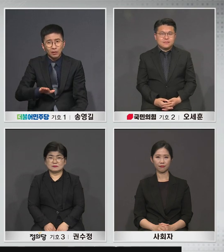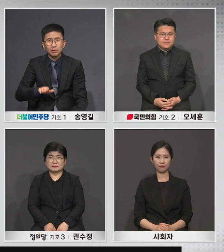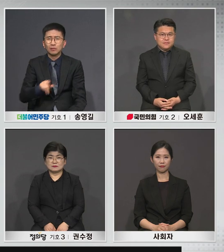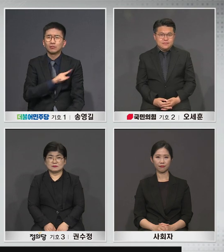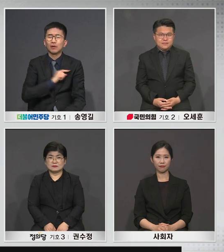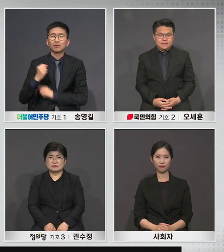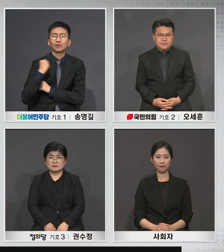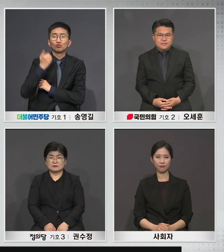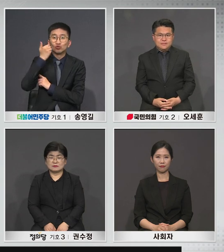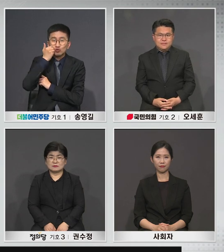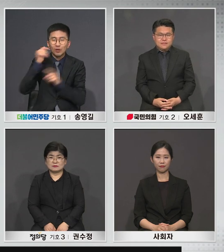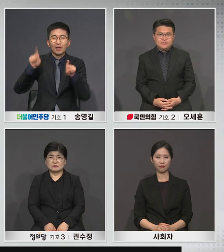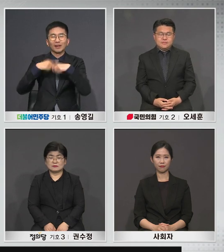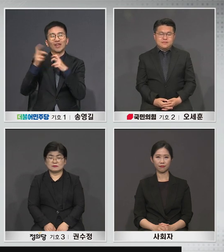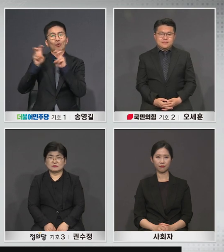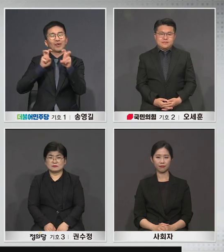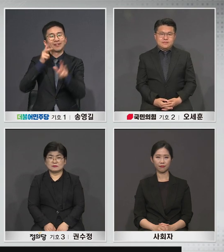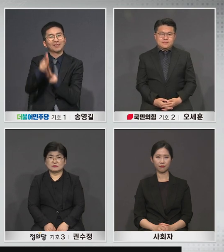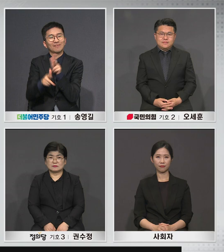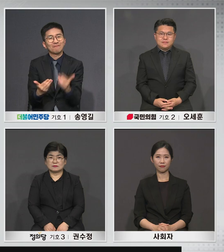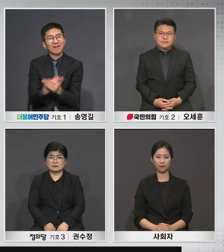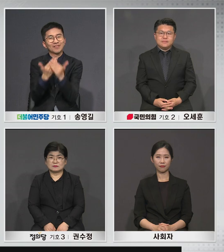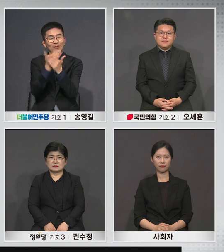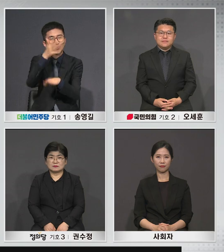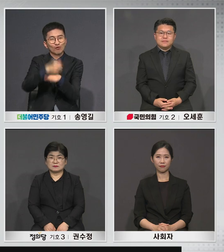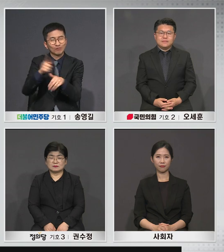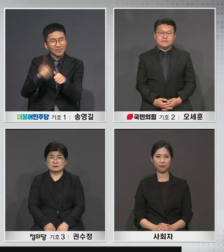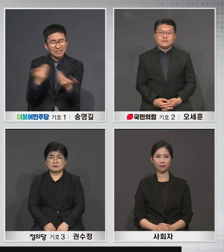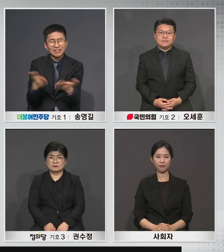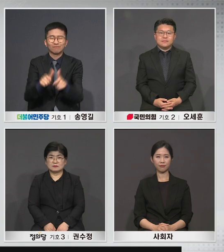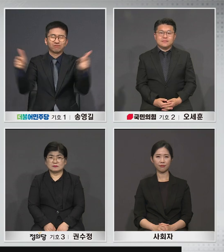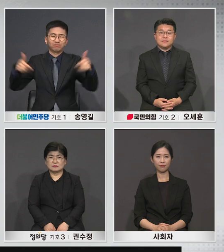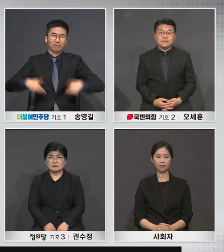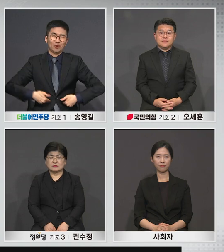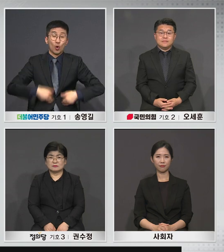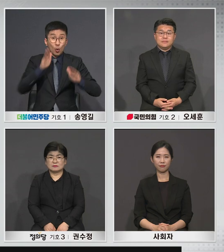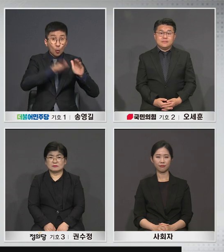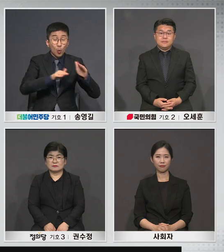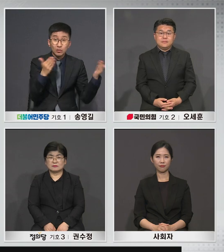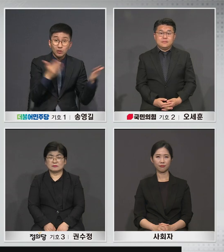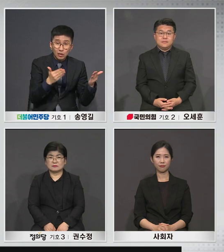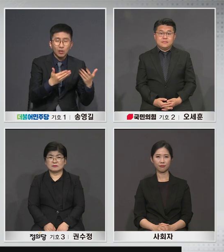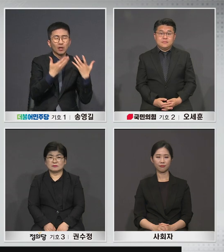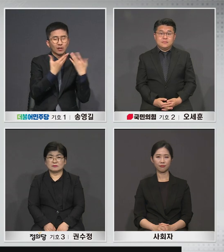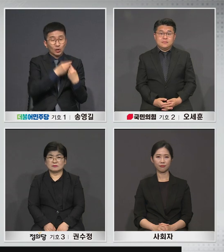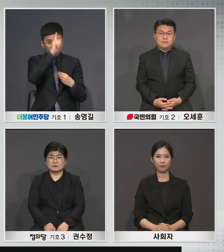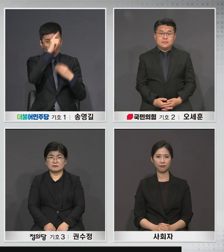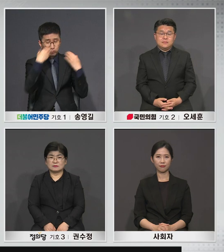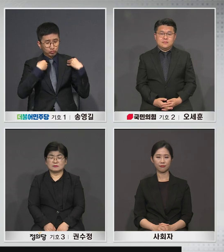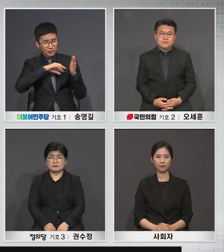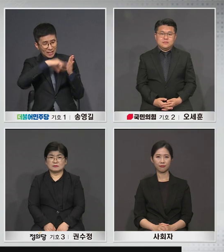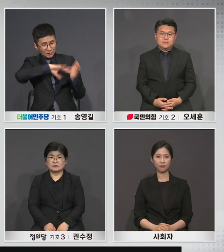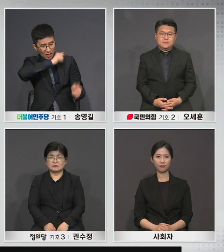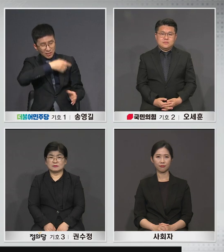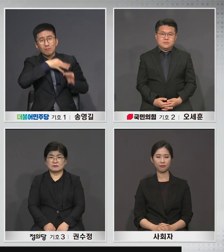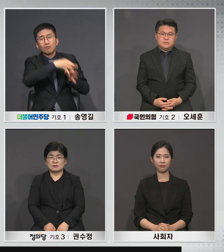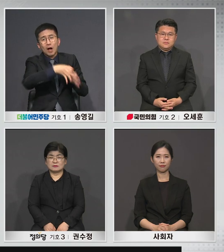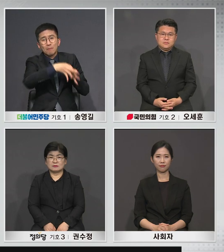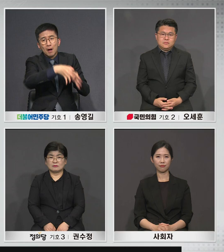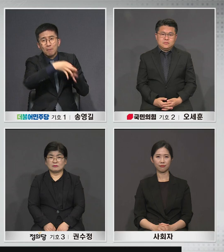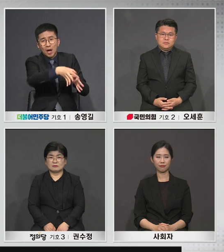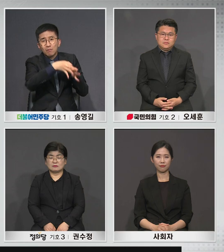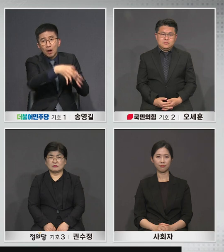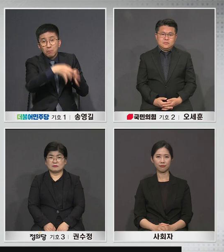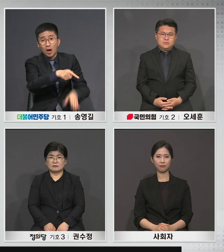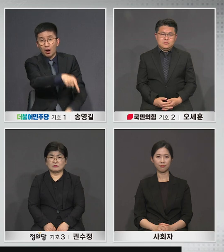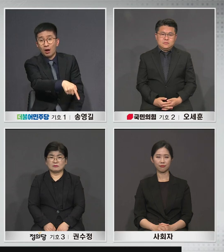민간이 산업을 발전시켜서 일자리를 만드는 것이고 공공 일자리는 것은 주로 예산을 투입해서 만들어져서 지속 예산이 떨어지면